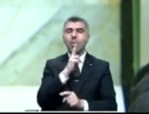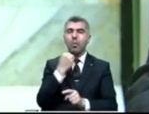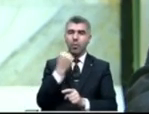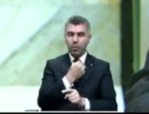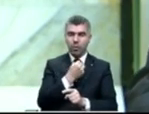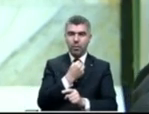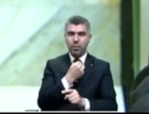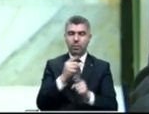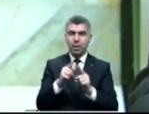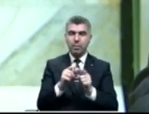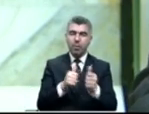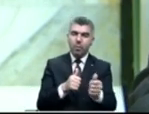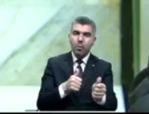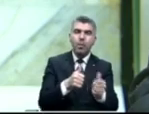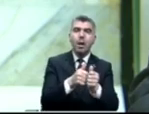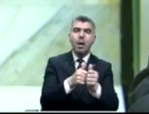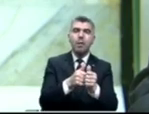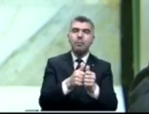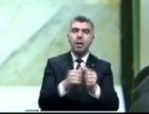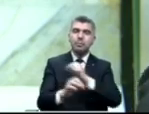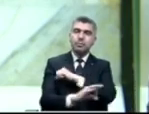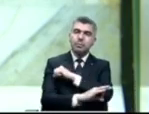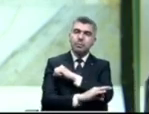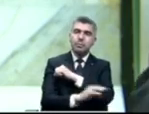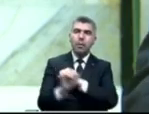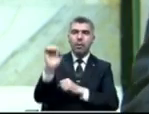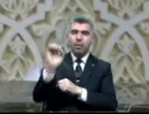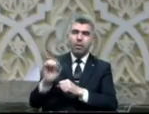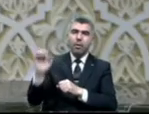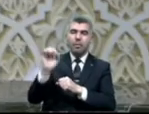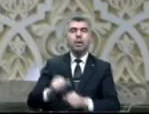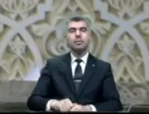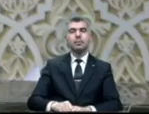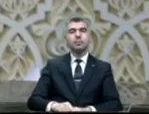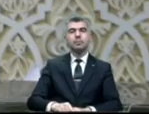الحكومة لمواكبة اليد العاملة بالخارج؟ شكرا سيد الرئيس